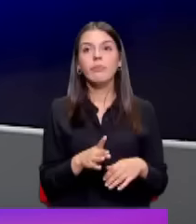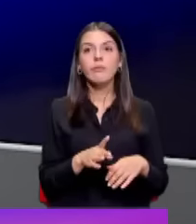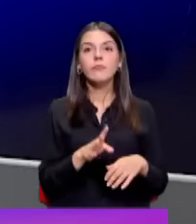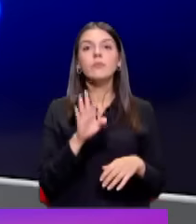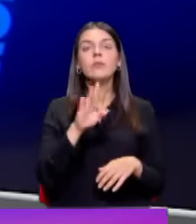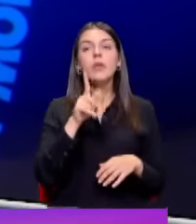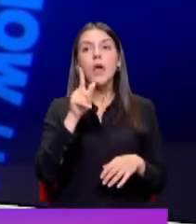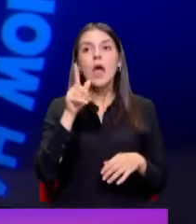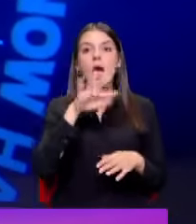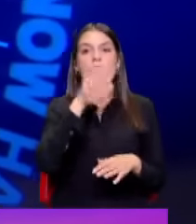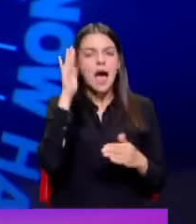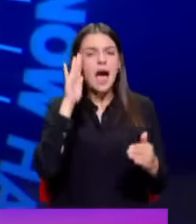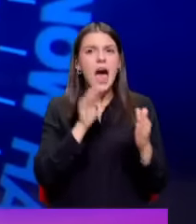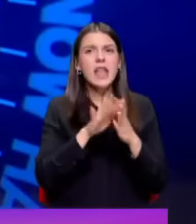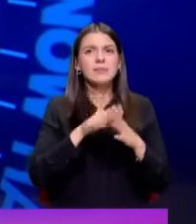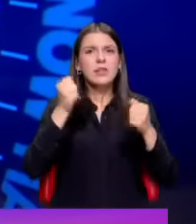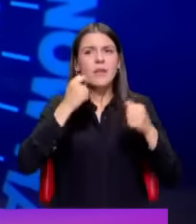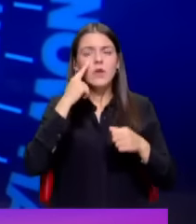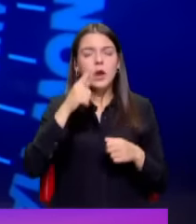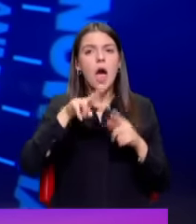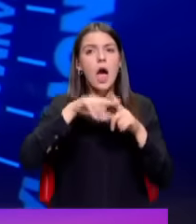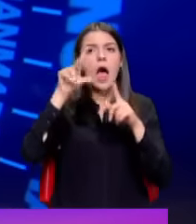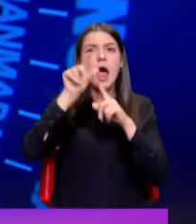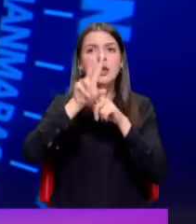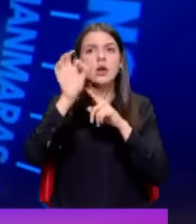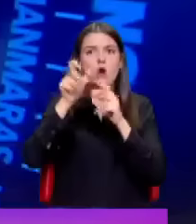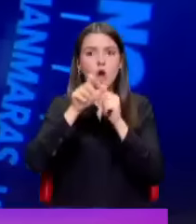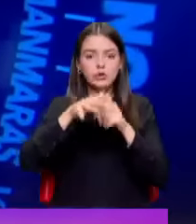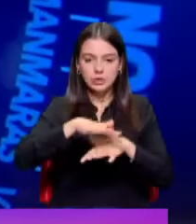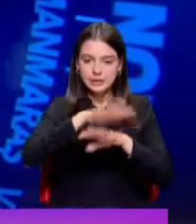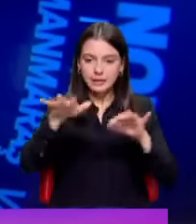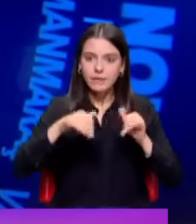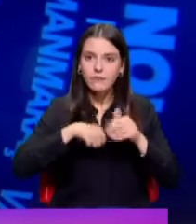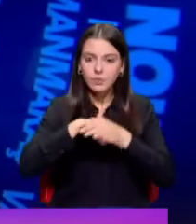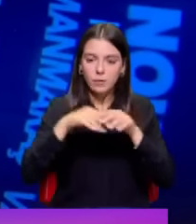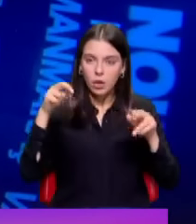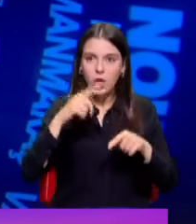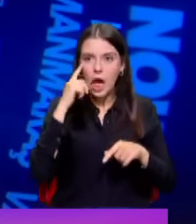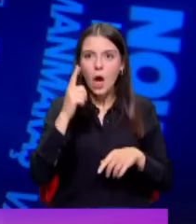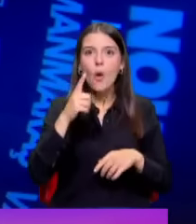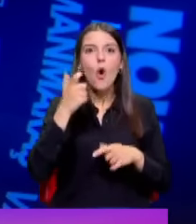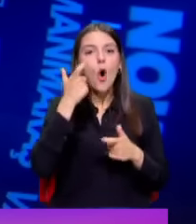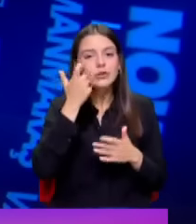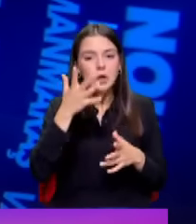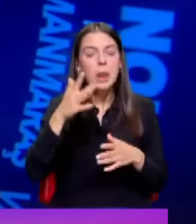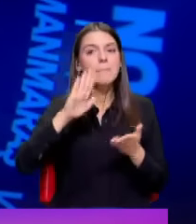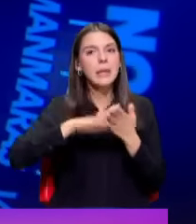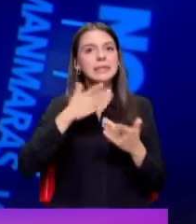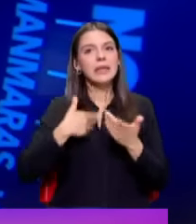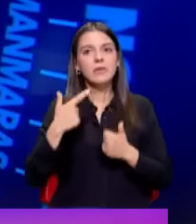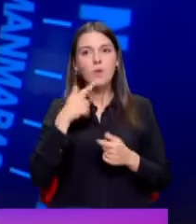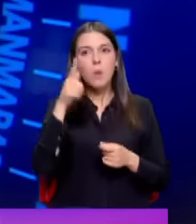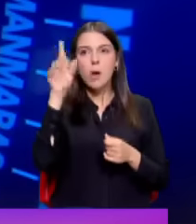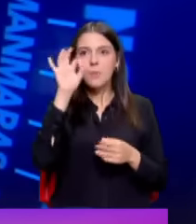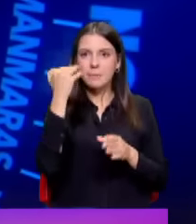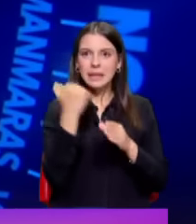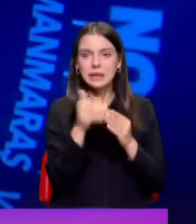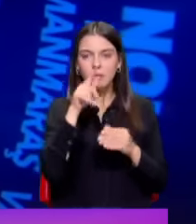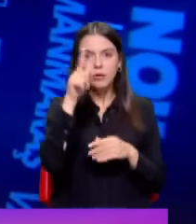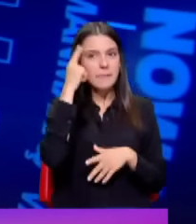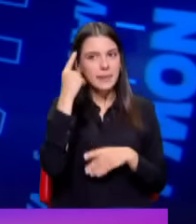anlaşmazlık nedeniyle Ali Koç sahaya indiği sırada tam da hani hoşgörü, barış, sevgi demişken, böyle de bir mesaj gelmişken